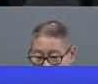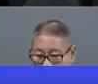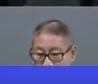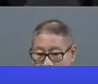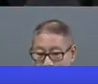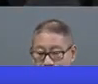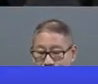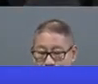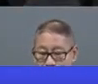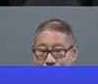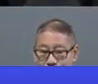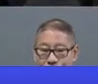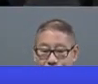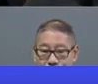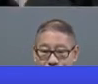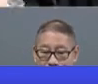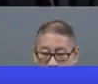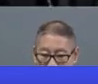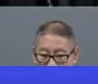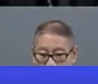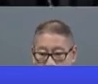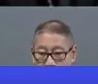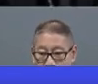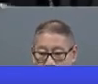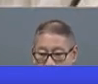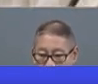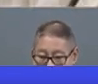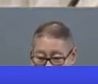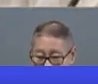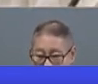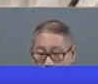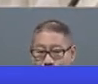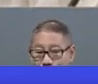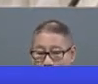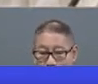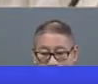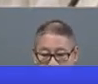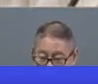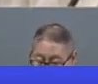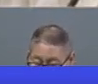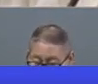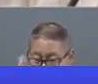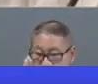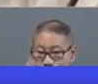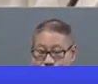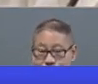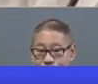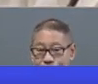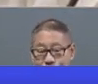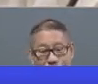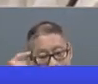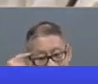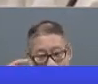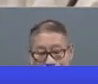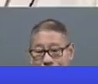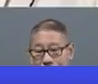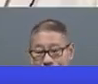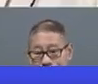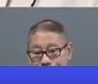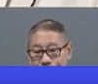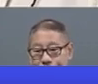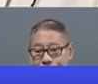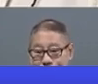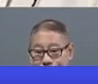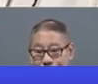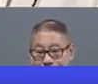เขาคเปิด 24ชมต้องมีหลัก 20แล้วก็อาจจะสะแตะๆ 30ได้นะคะเดี๋ยววันนี้ยังไงช่วงใสๆของวันนะคะสามารถที่